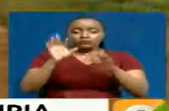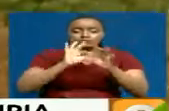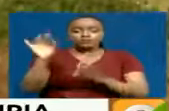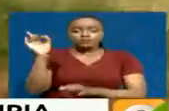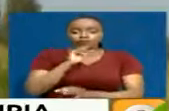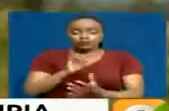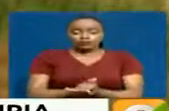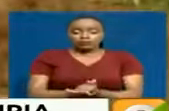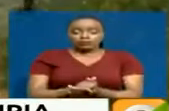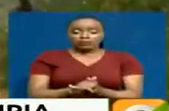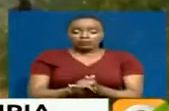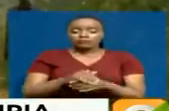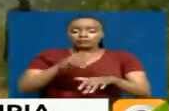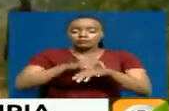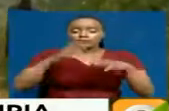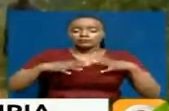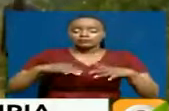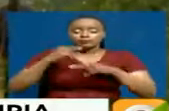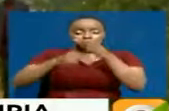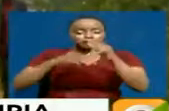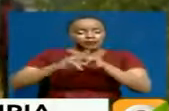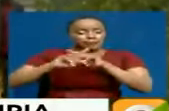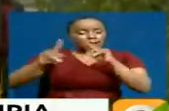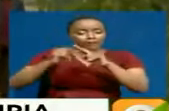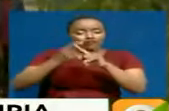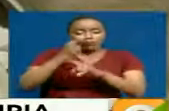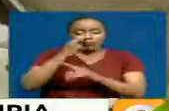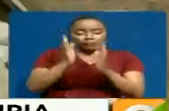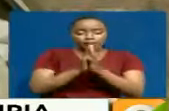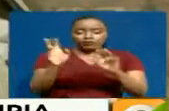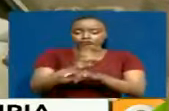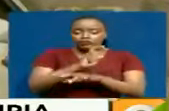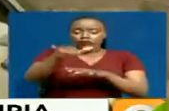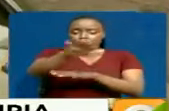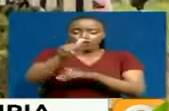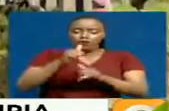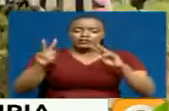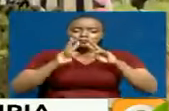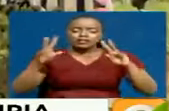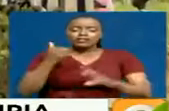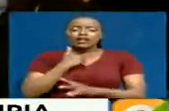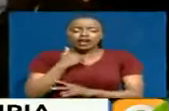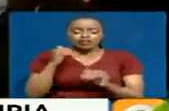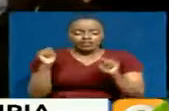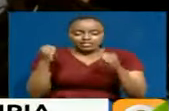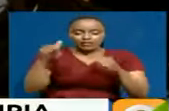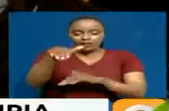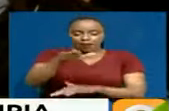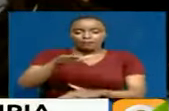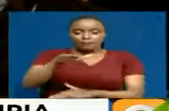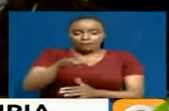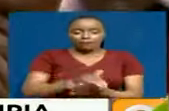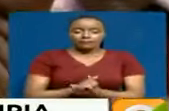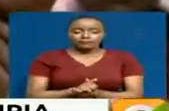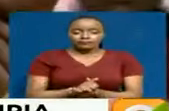ilichomwa. Wakati watu wanapozidi kukimbia makazi yao na kutafuta sehemu tulivu na salama,